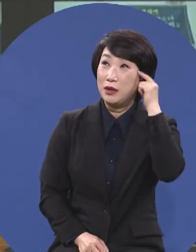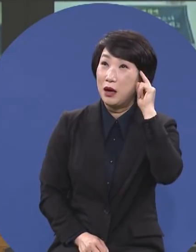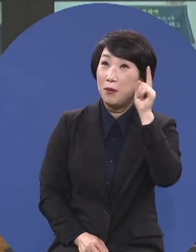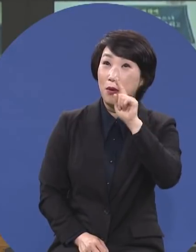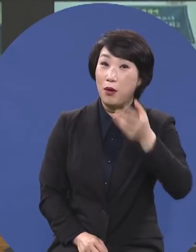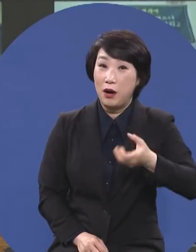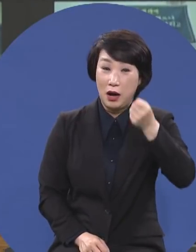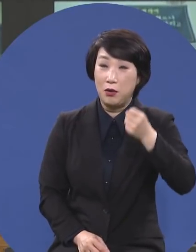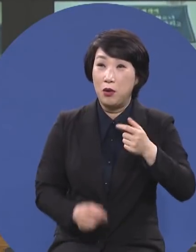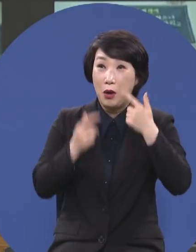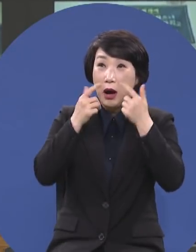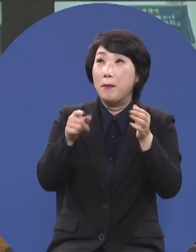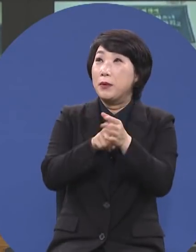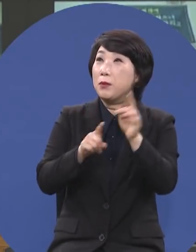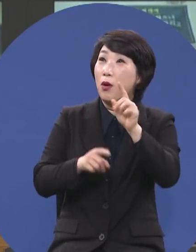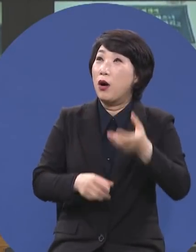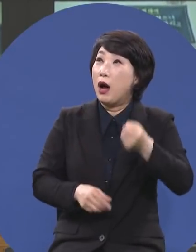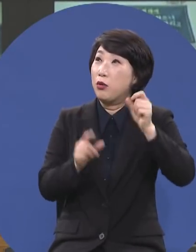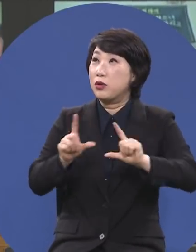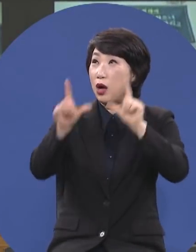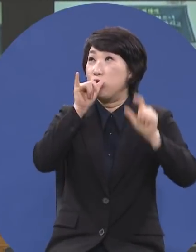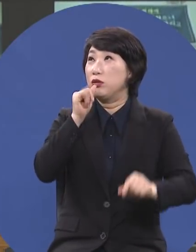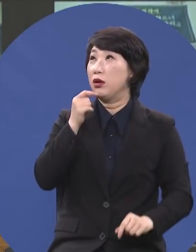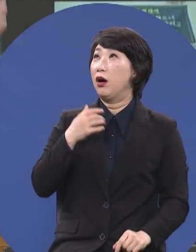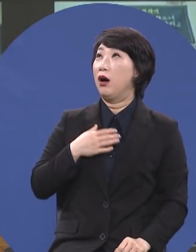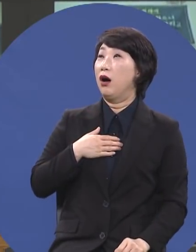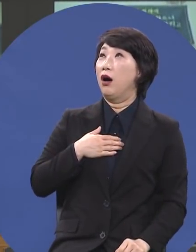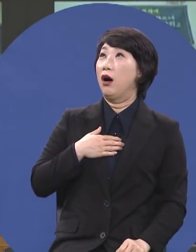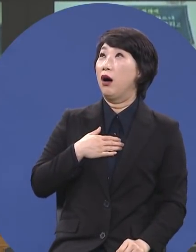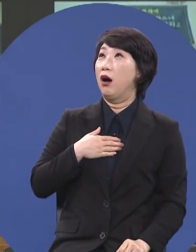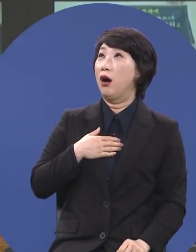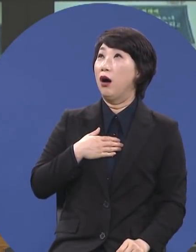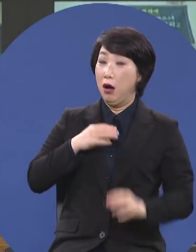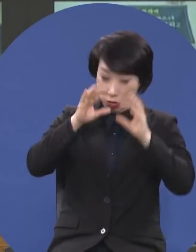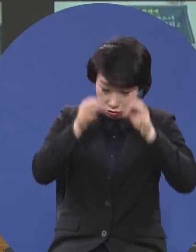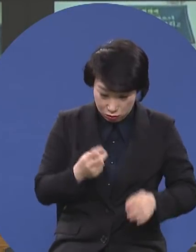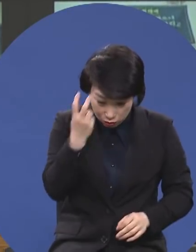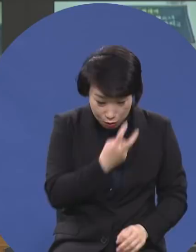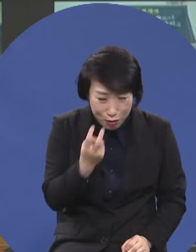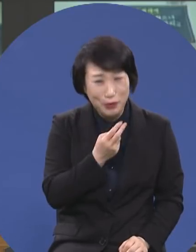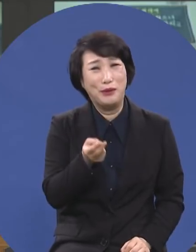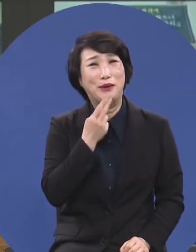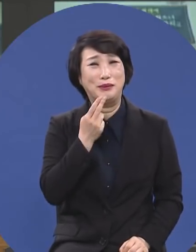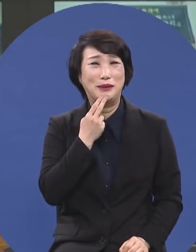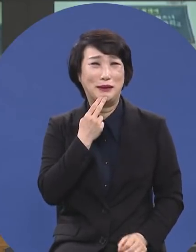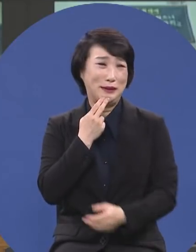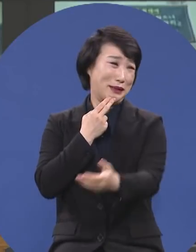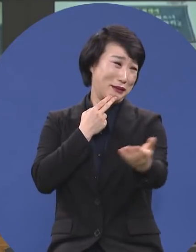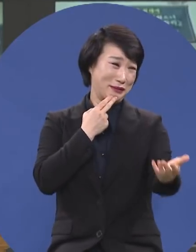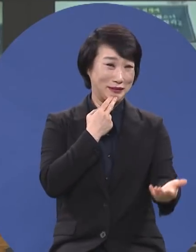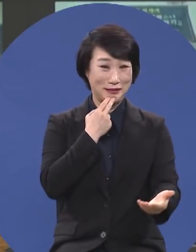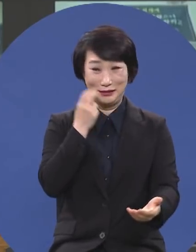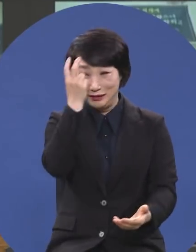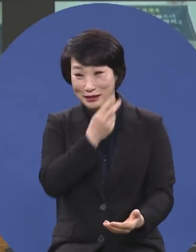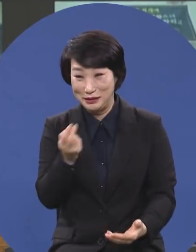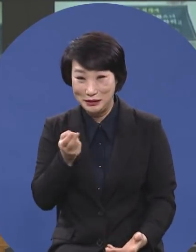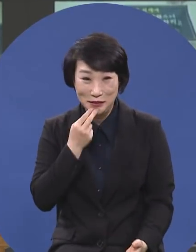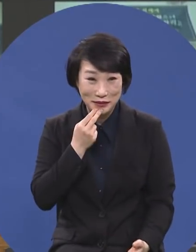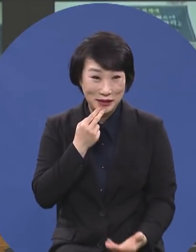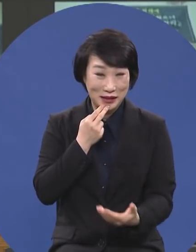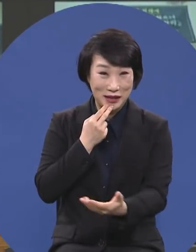생각으로 어떤 확신으로 살고 있는가 점검 안 하고 살잖아요. 점검 안 하고